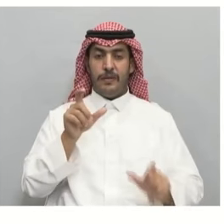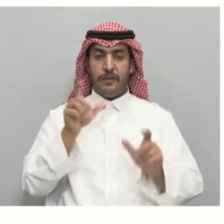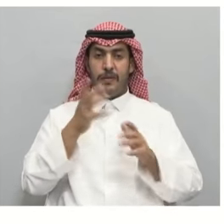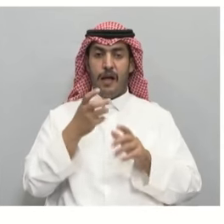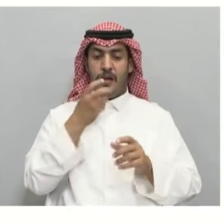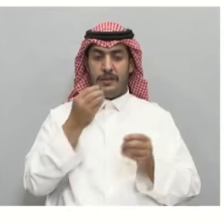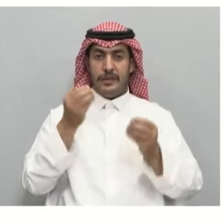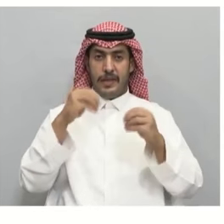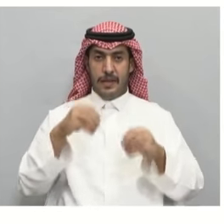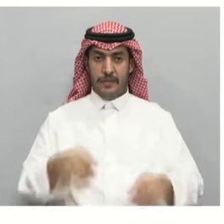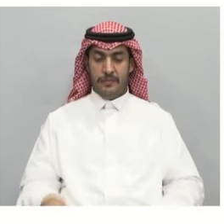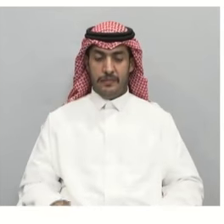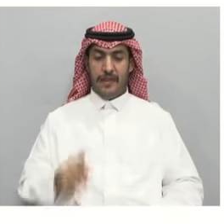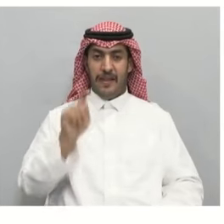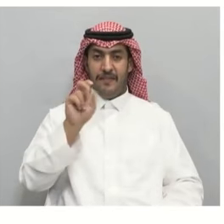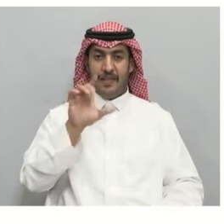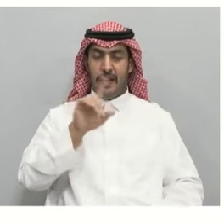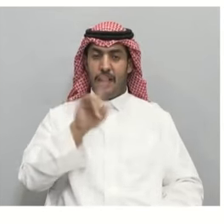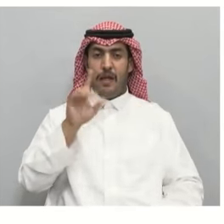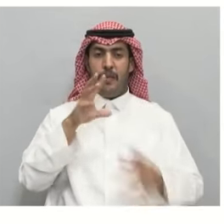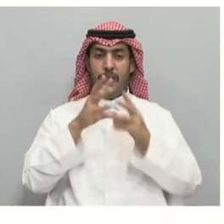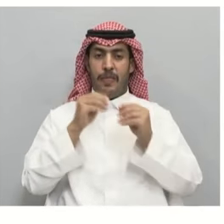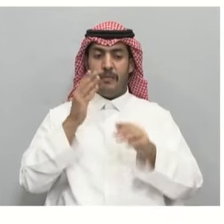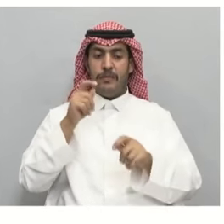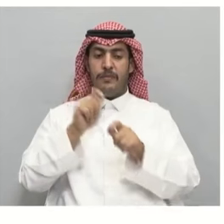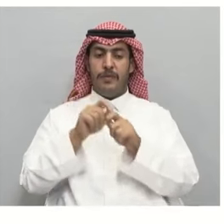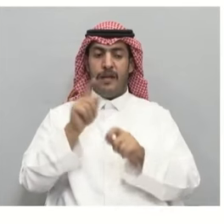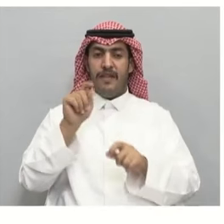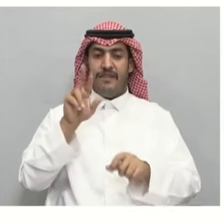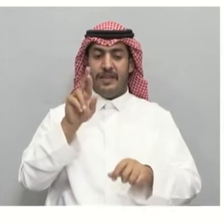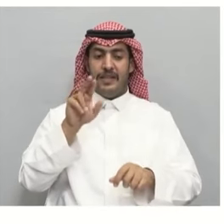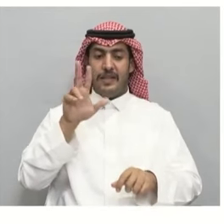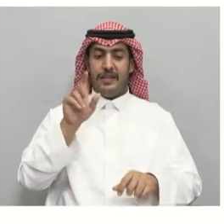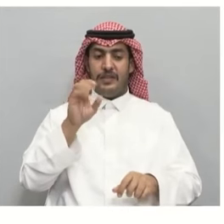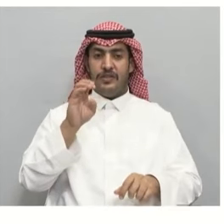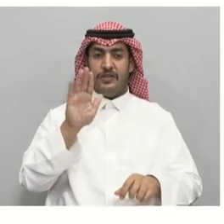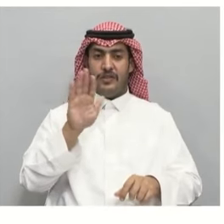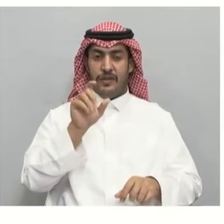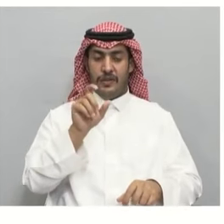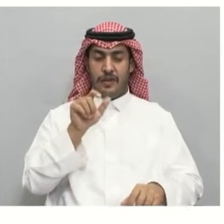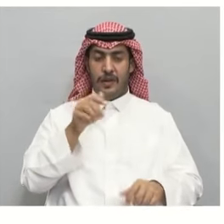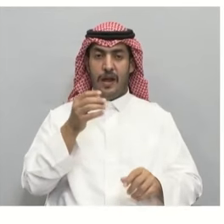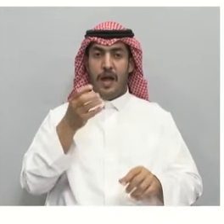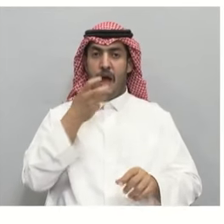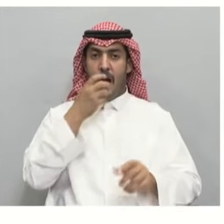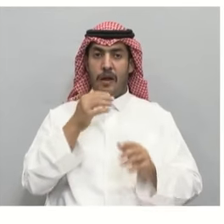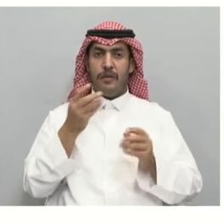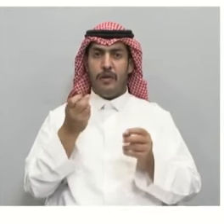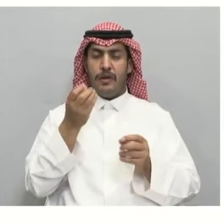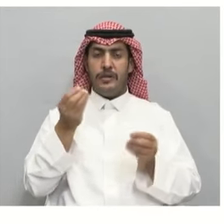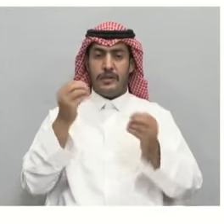لانبعاث الضوء والفتيل لا ينصهر لانه مصنوع من فلز التنجستن الذي له درجه انصهار